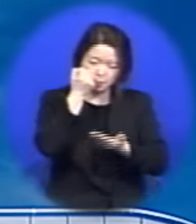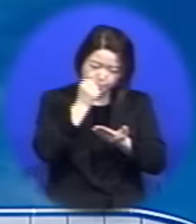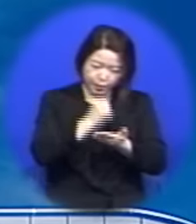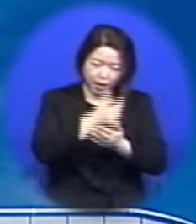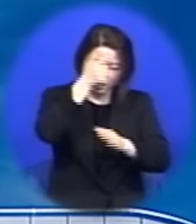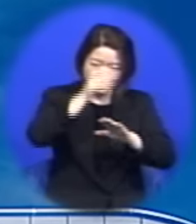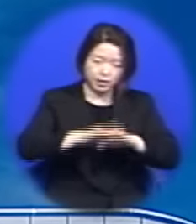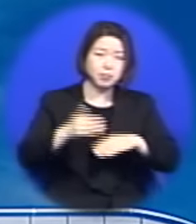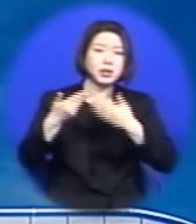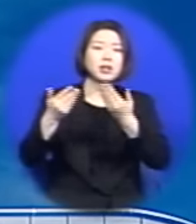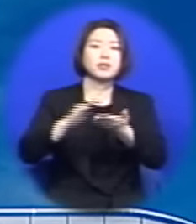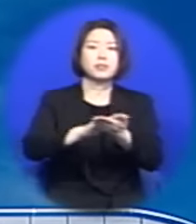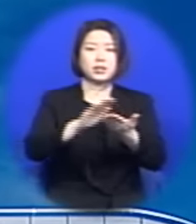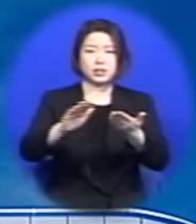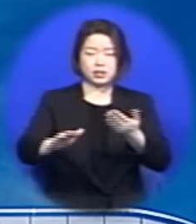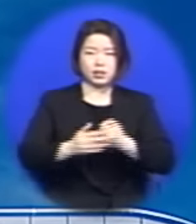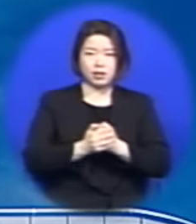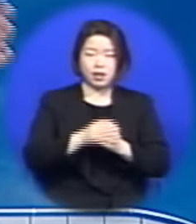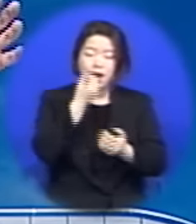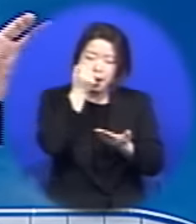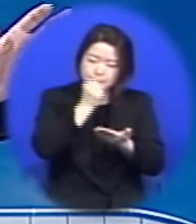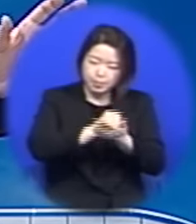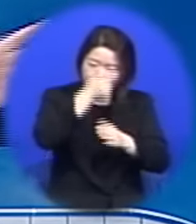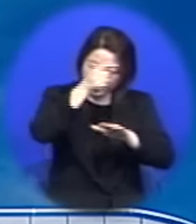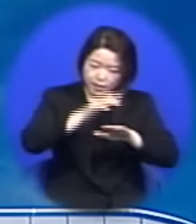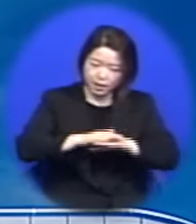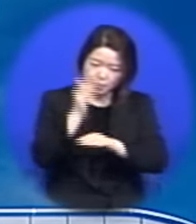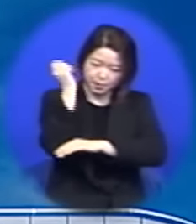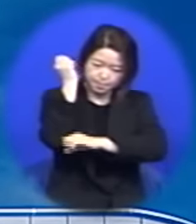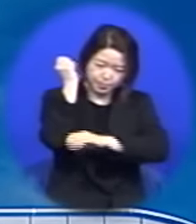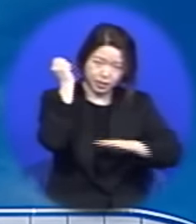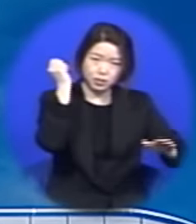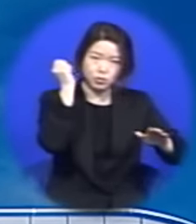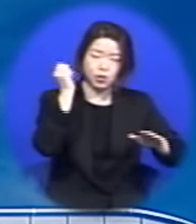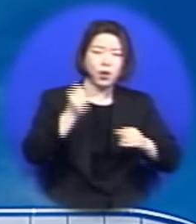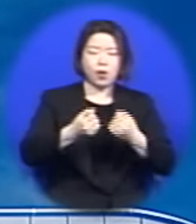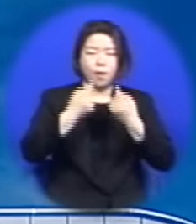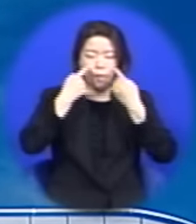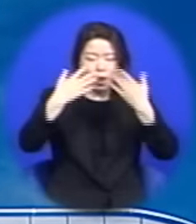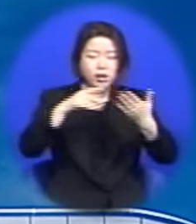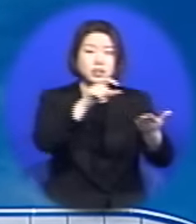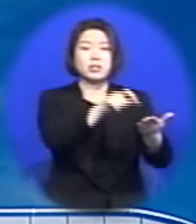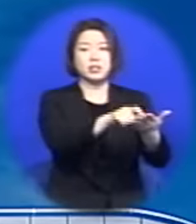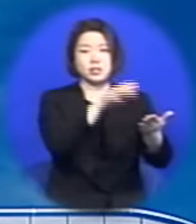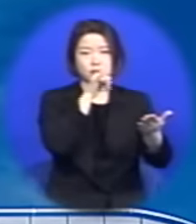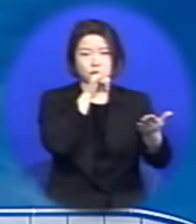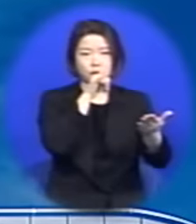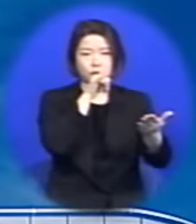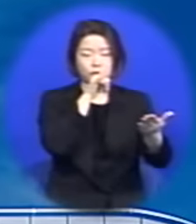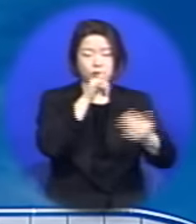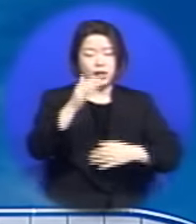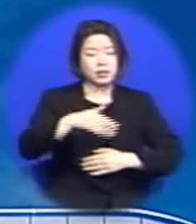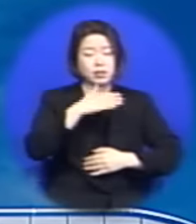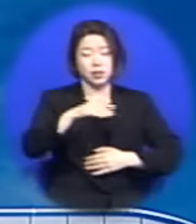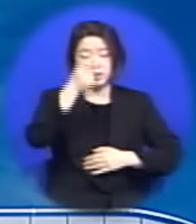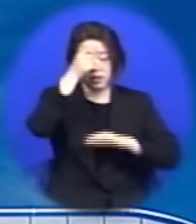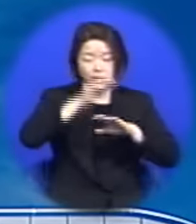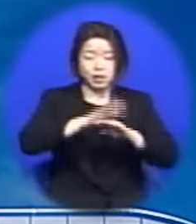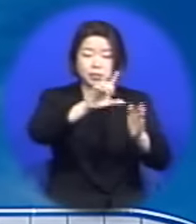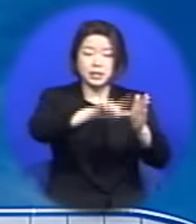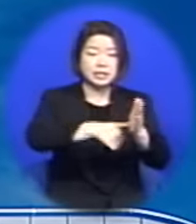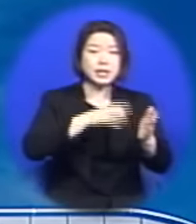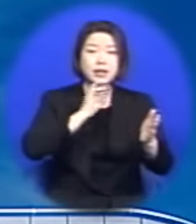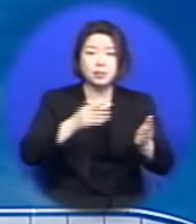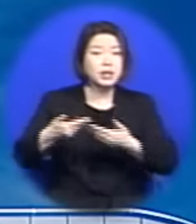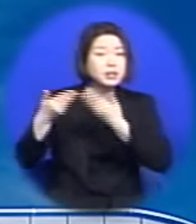예배입니다 합당한 예배의 기준을 명확하게 말씀하셨어요 절대로 예배 시간에만 예배드리는